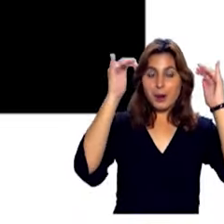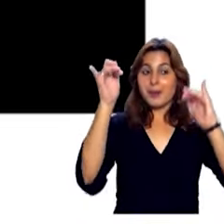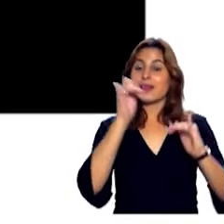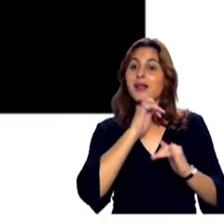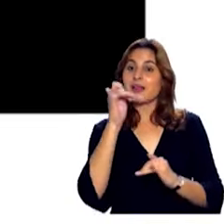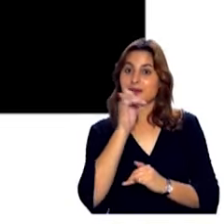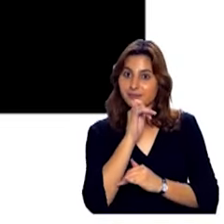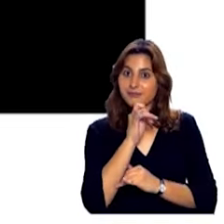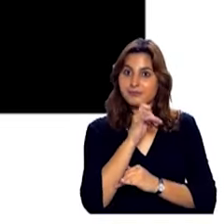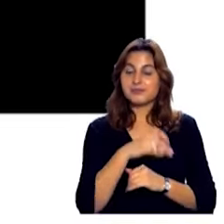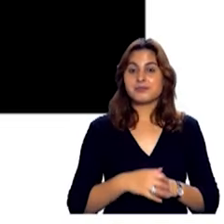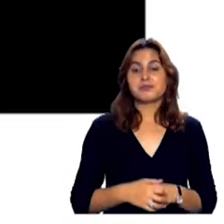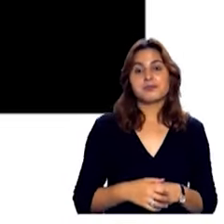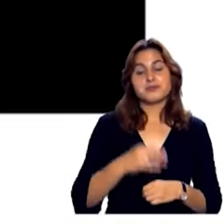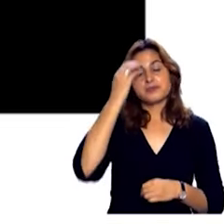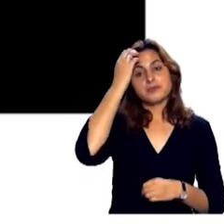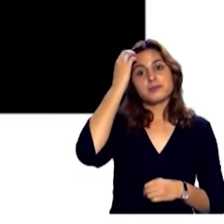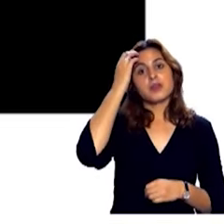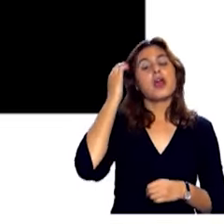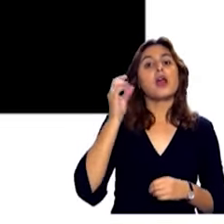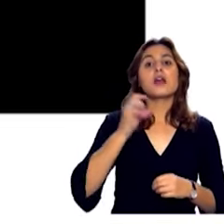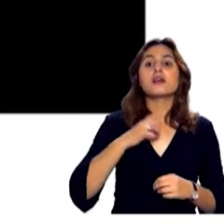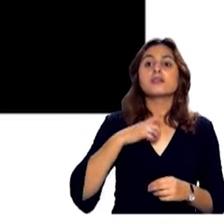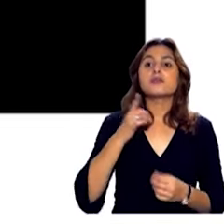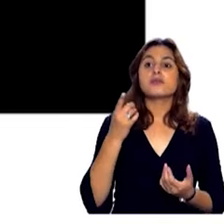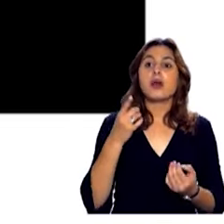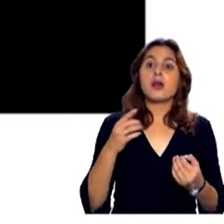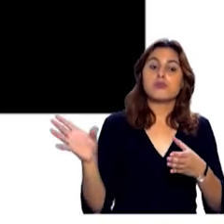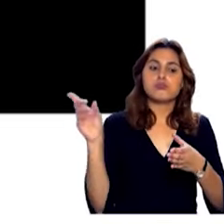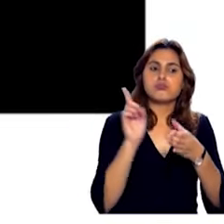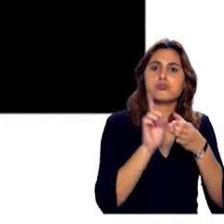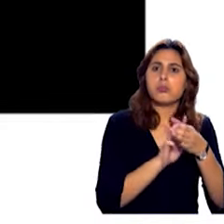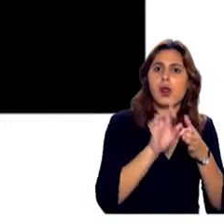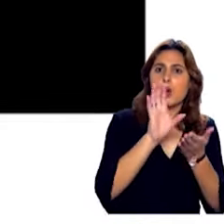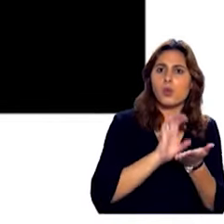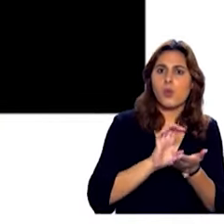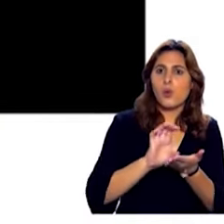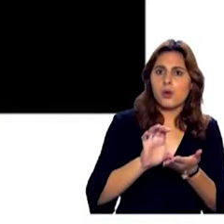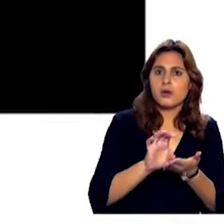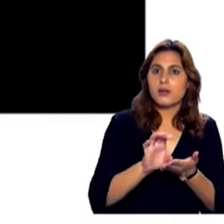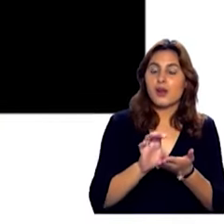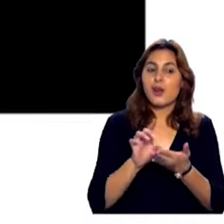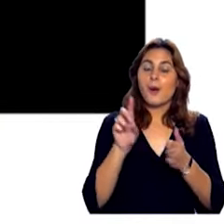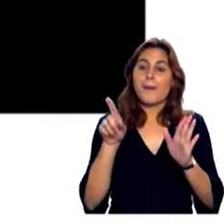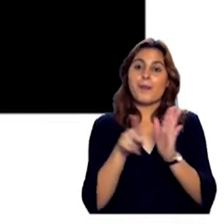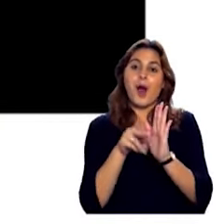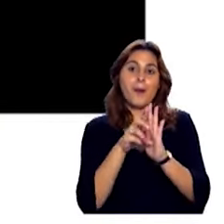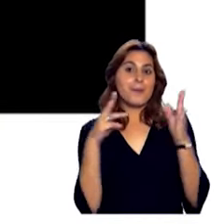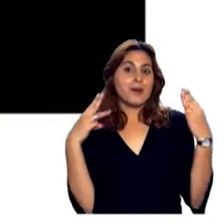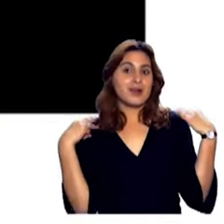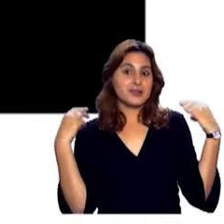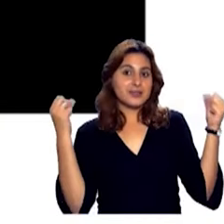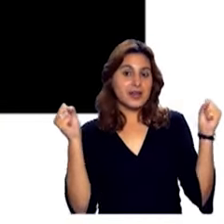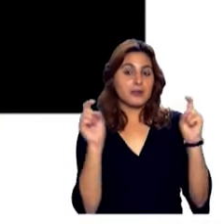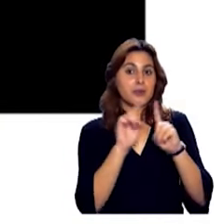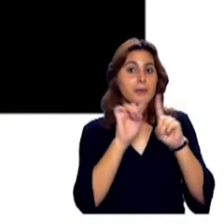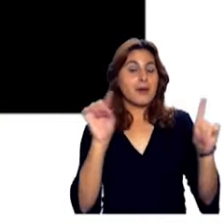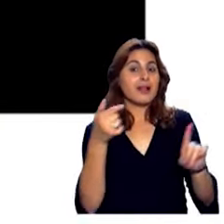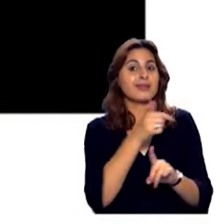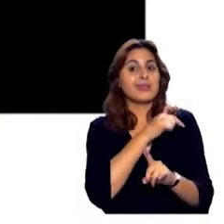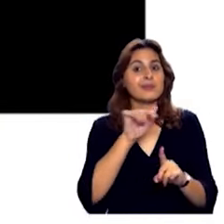parte del consiglio superiore Della magistratura per non non disciplina la struttura e soprattutto i